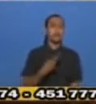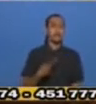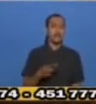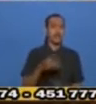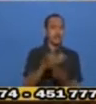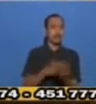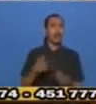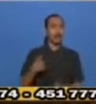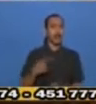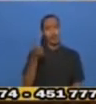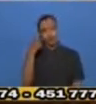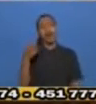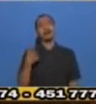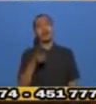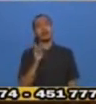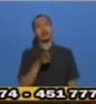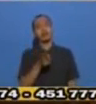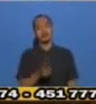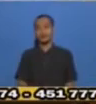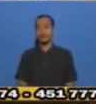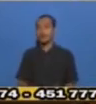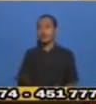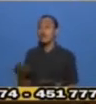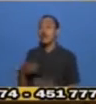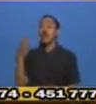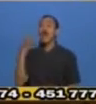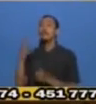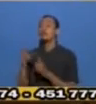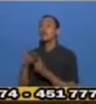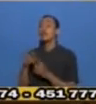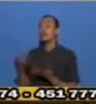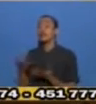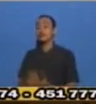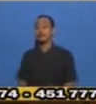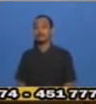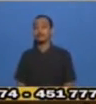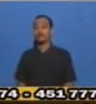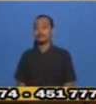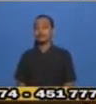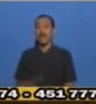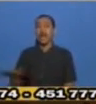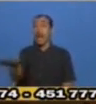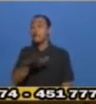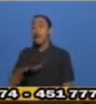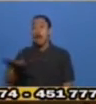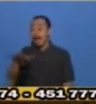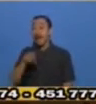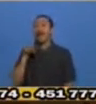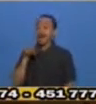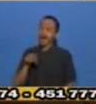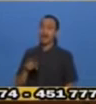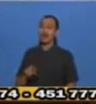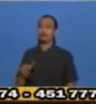baik. Saya ke Bu Pembayun lagi. Ibu, dengan apa yang sudah disampaikan Bu Nuning tadi menarik sekali. Ini apa yang terjadi di lapangan benar-benar terjadi. Beliau mengalami sendiri bersama